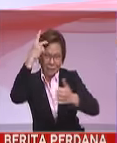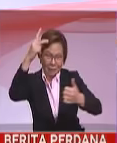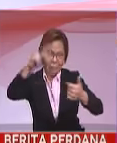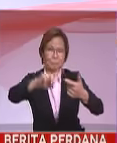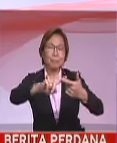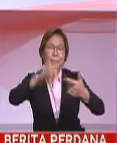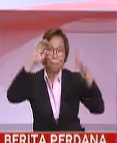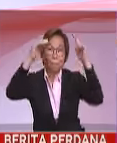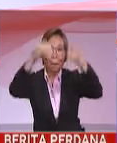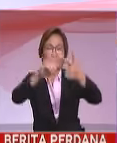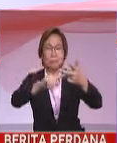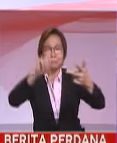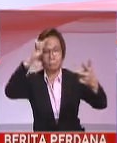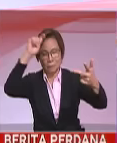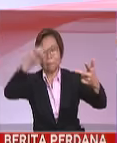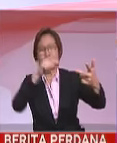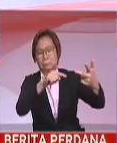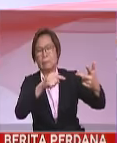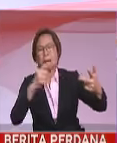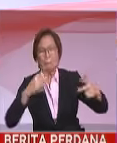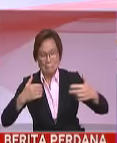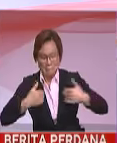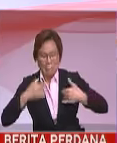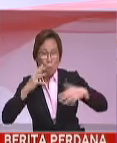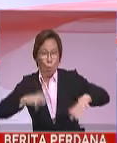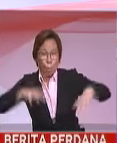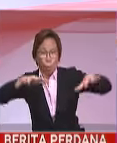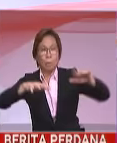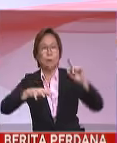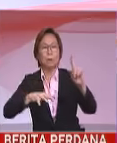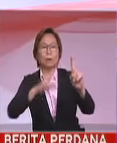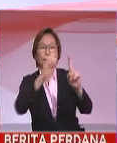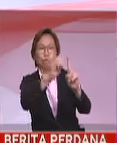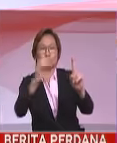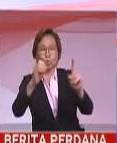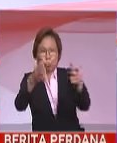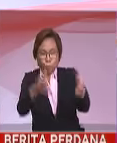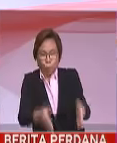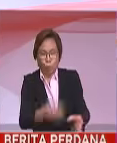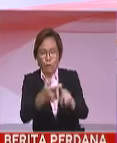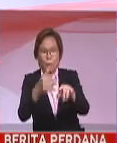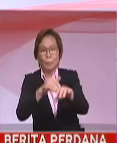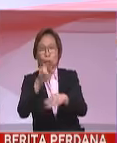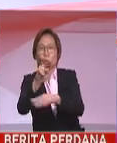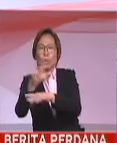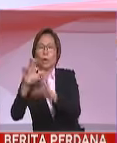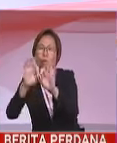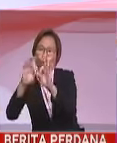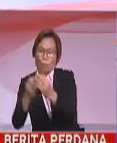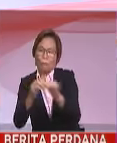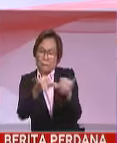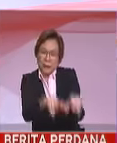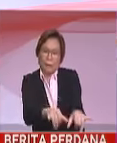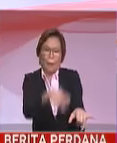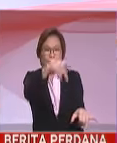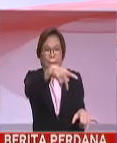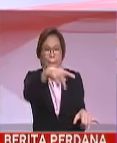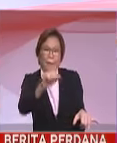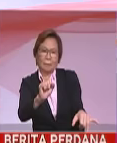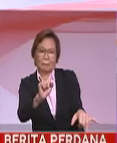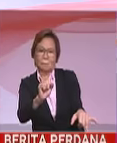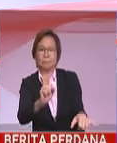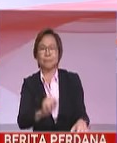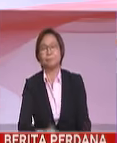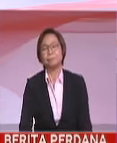Kelantan, Pahang dan Terengganu masih terjejas dengan kira-kira 100 penduduk daripada 23 keluarga kekal berada di 5 pusat